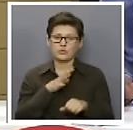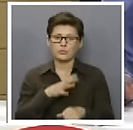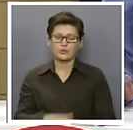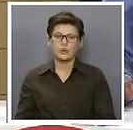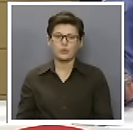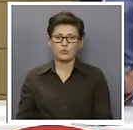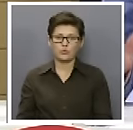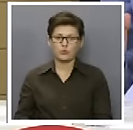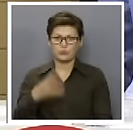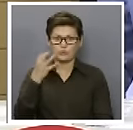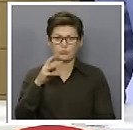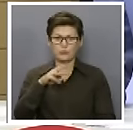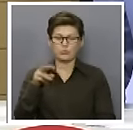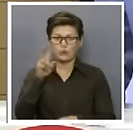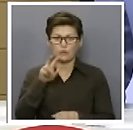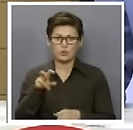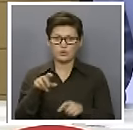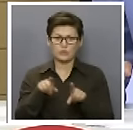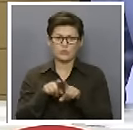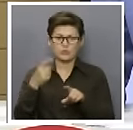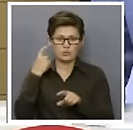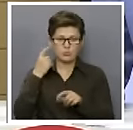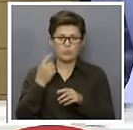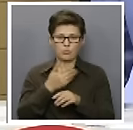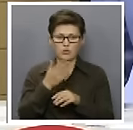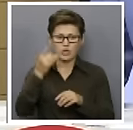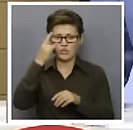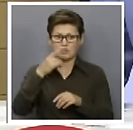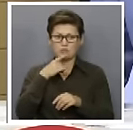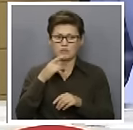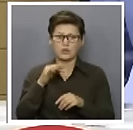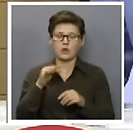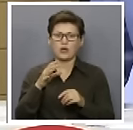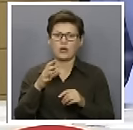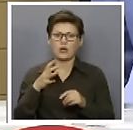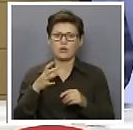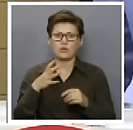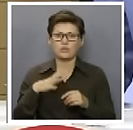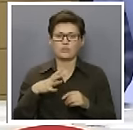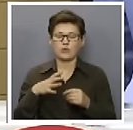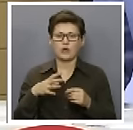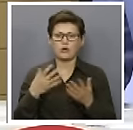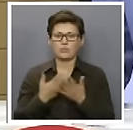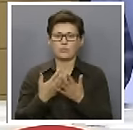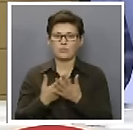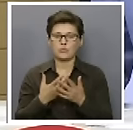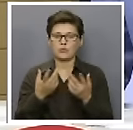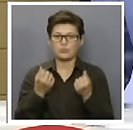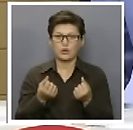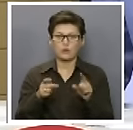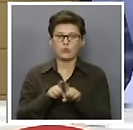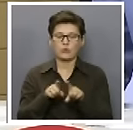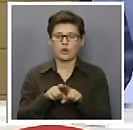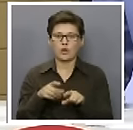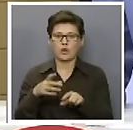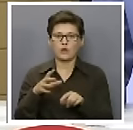те 400 миллион доллар деп жаңа өзіңізге де естідіңіз. Оны Қазақстанда ұстап қалуға не кедергі болды? Неліктен сыртқа шығады барлығы